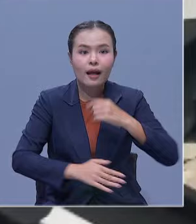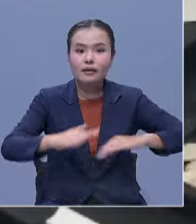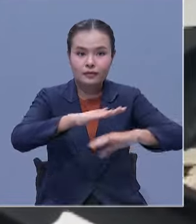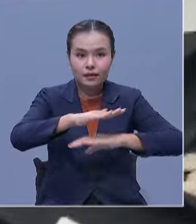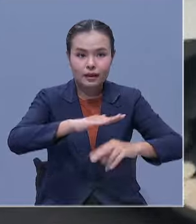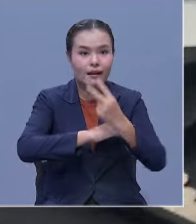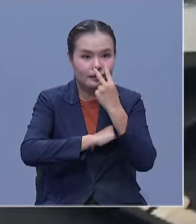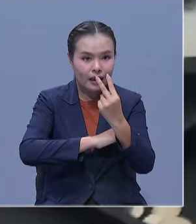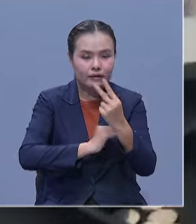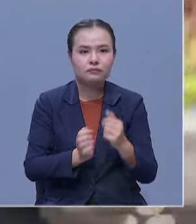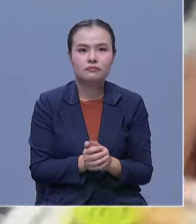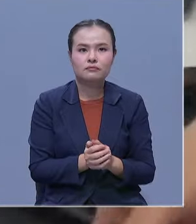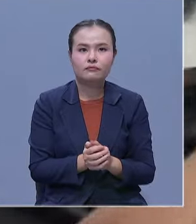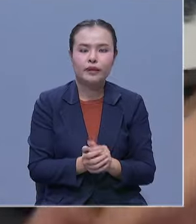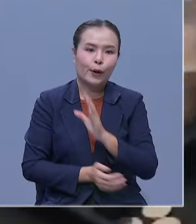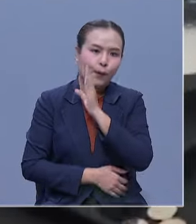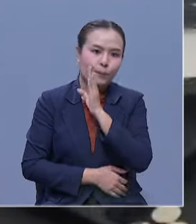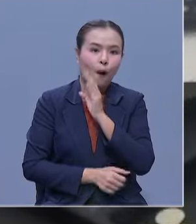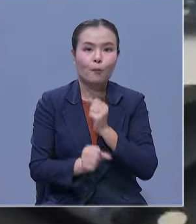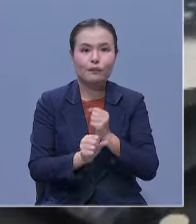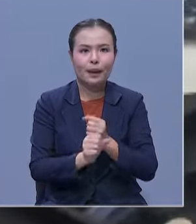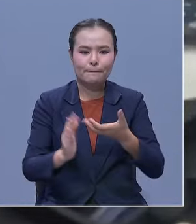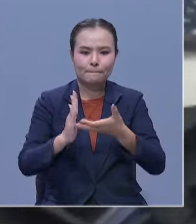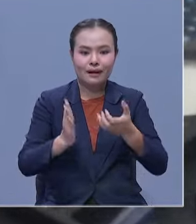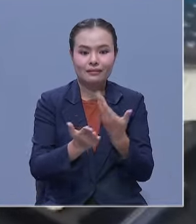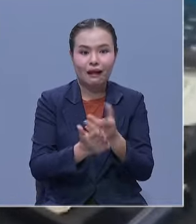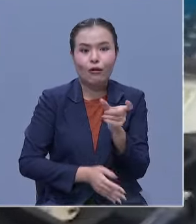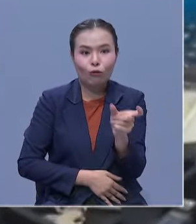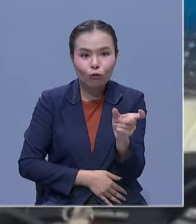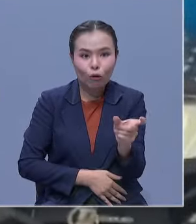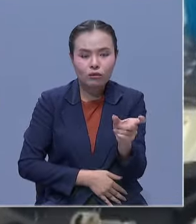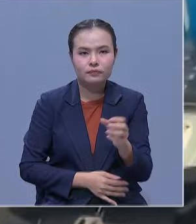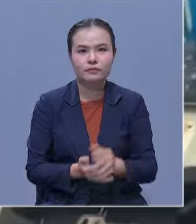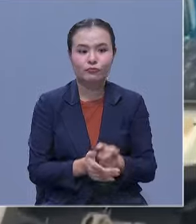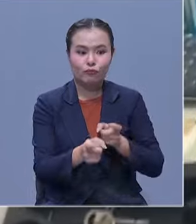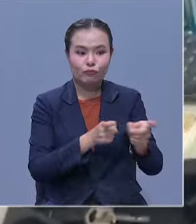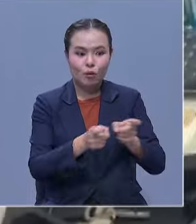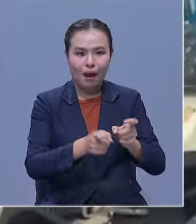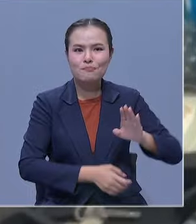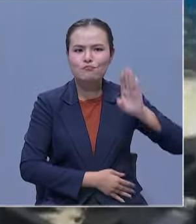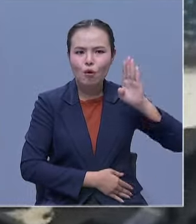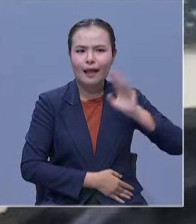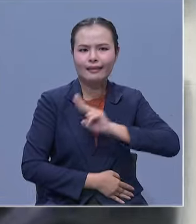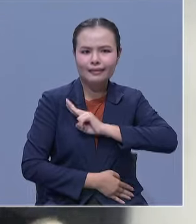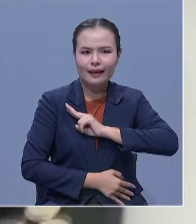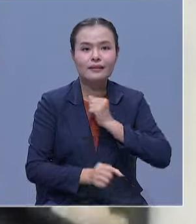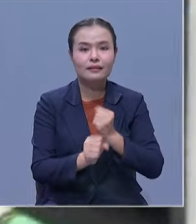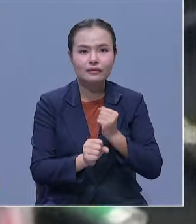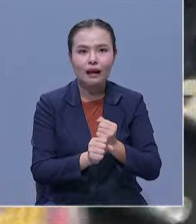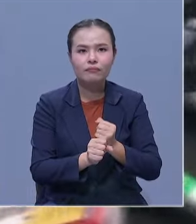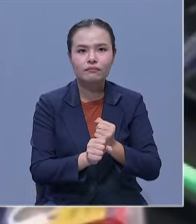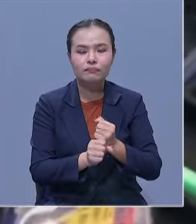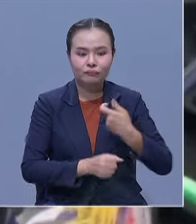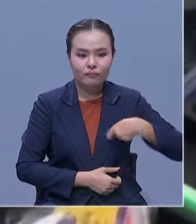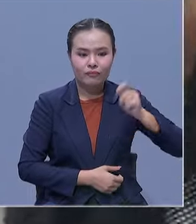านว่าคนที่แอบอ้างนะครับมาถอนเงินของผู้เสียหายไปเป็นผู้จัดการบริษัทสินเชื่อซะเองก็เลยขออนุมัติศ